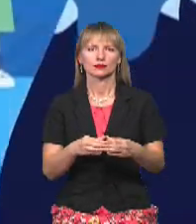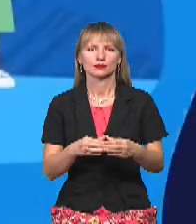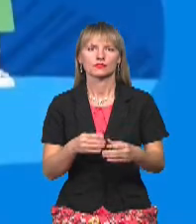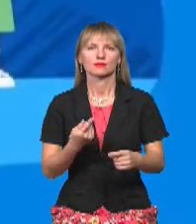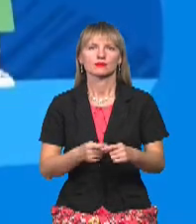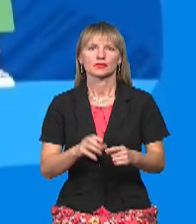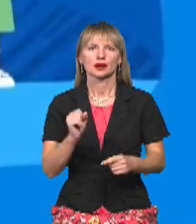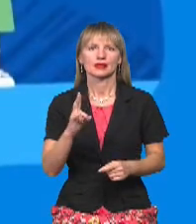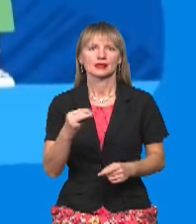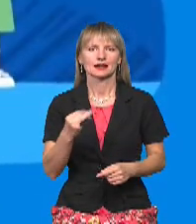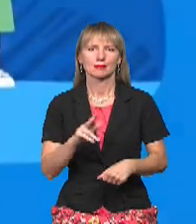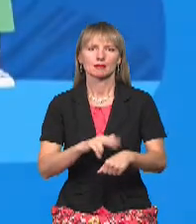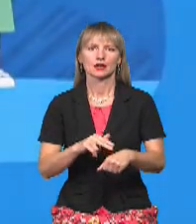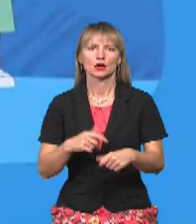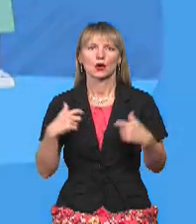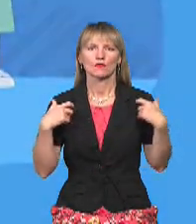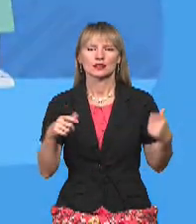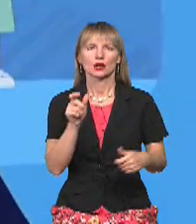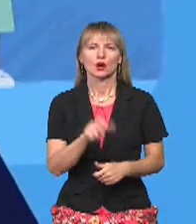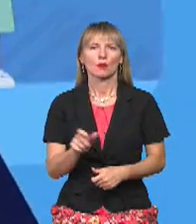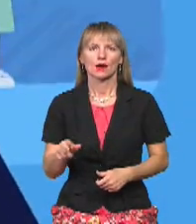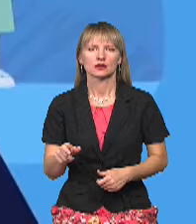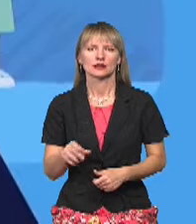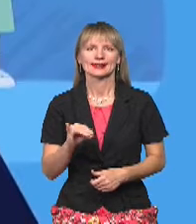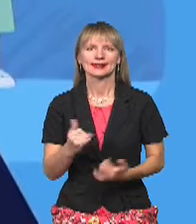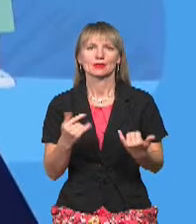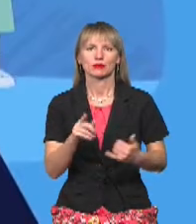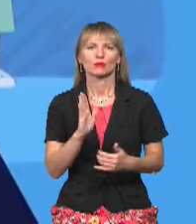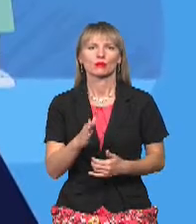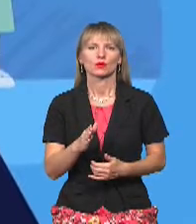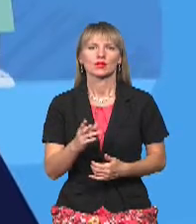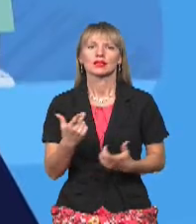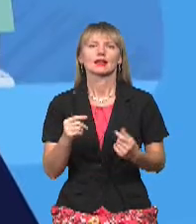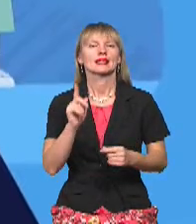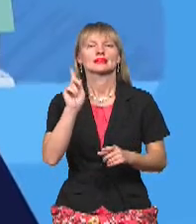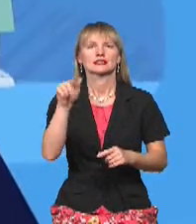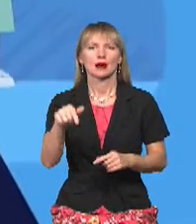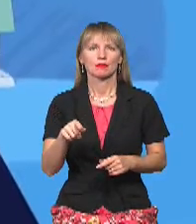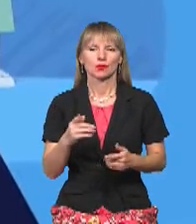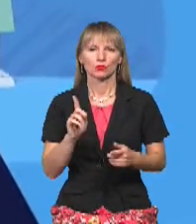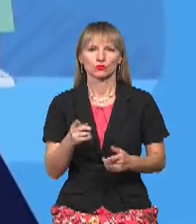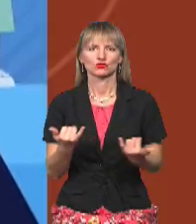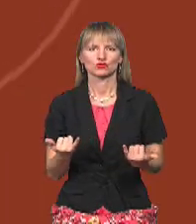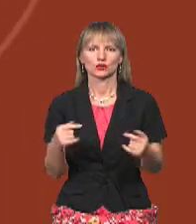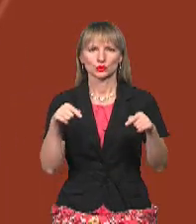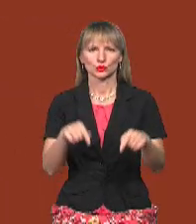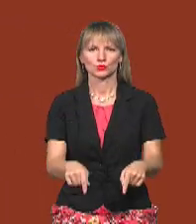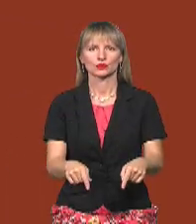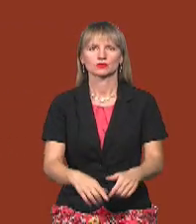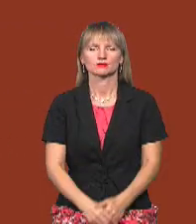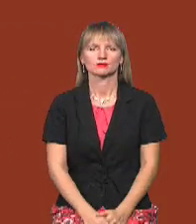Це Андрій – поліцейський офіцер громади. І тепер він буде не десь там. Тепер він буде завжди тут.